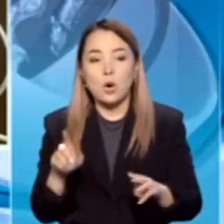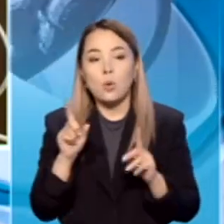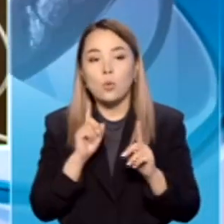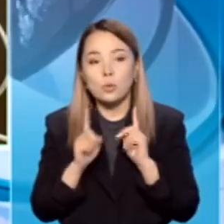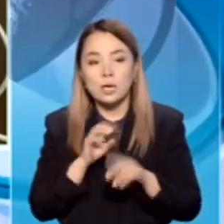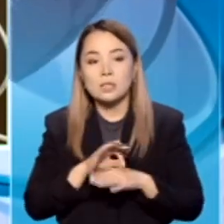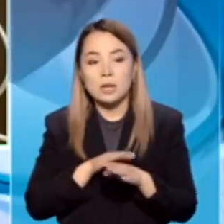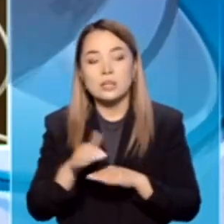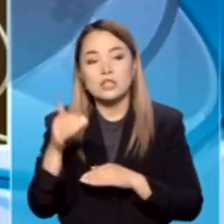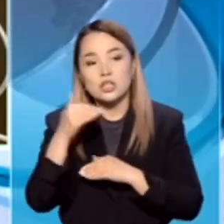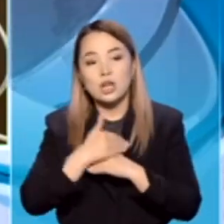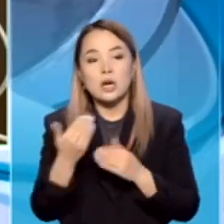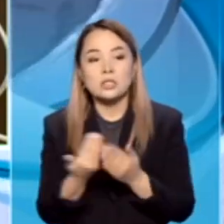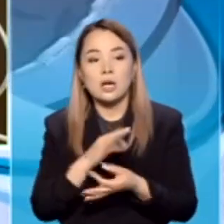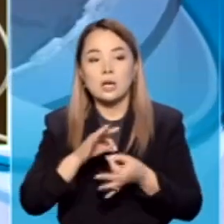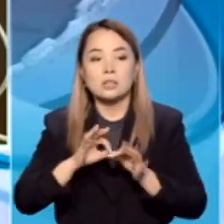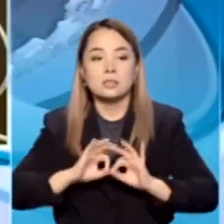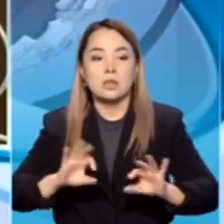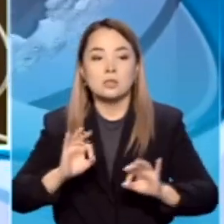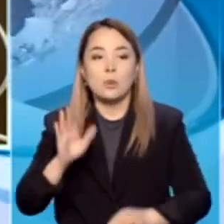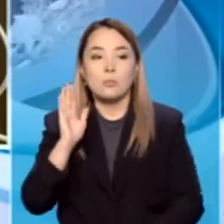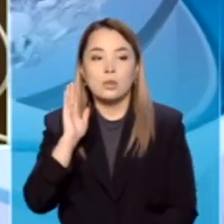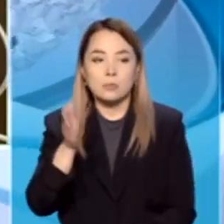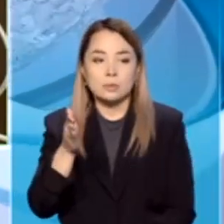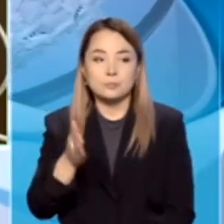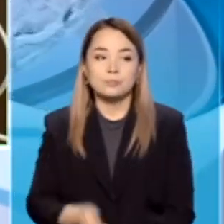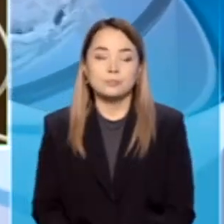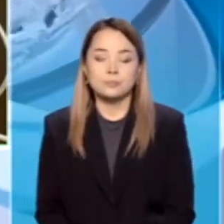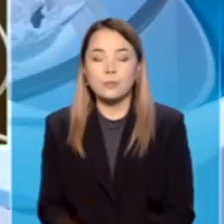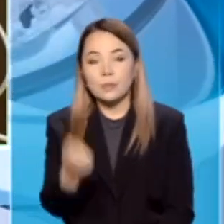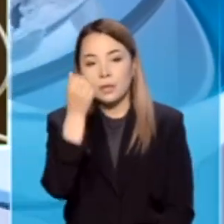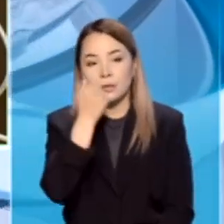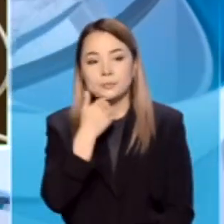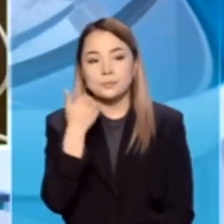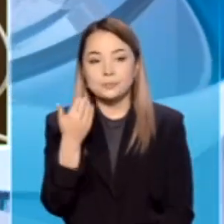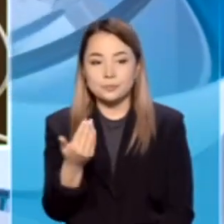отырысынан кеңірек кешкі жаңалықтарды айтып беремін. Түсінікті. Иә, күтеміз. Рахмет, Ая.